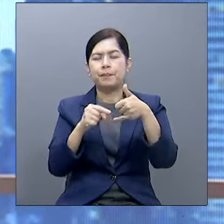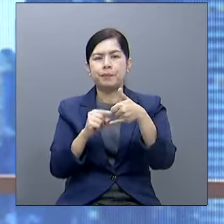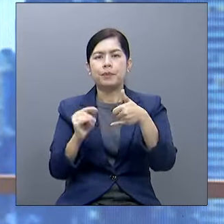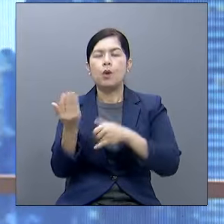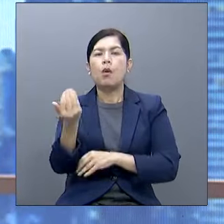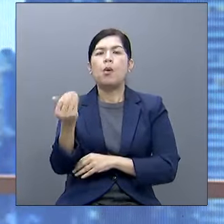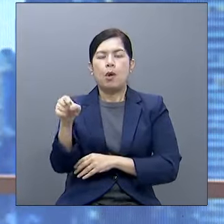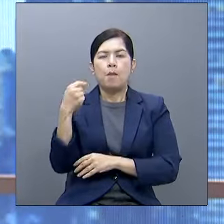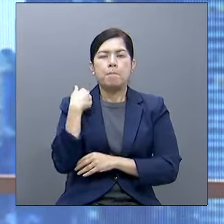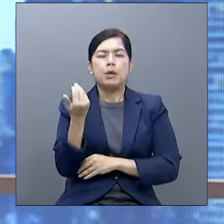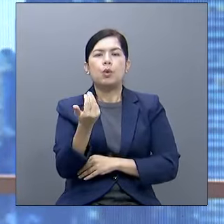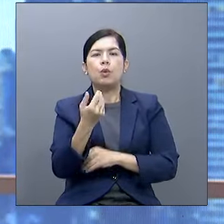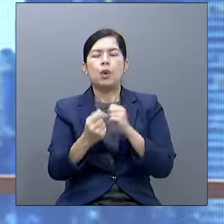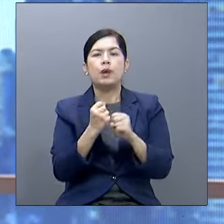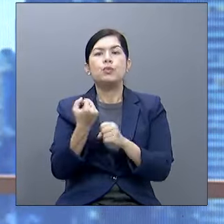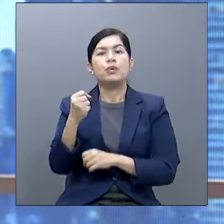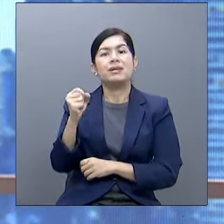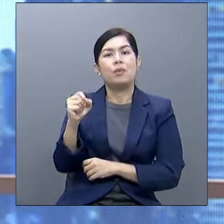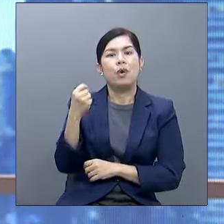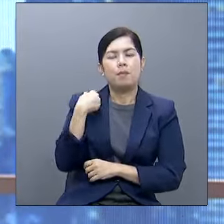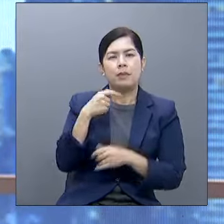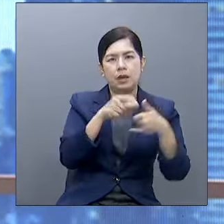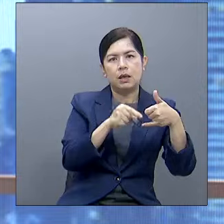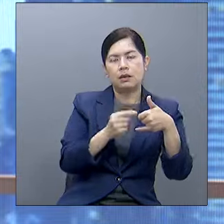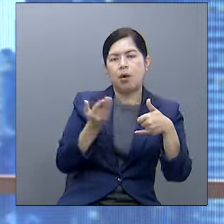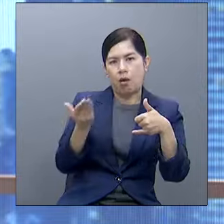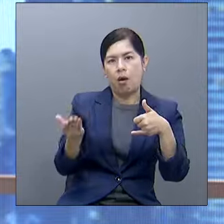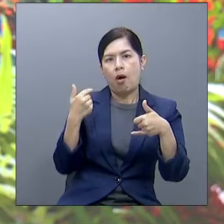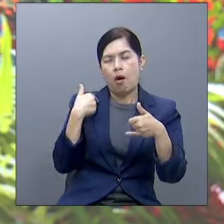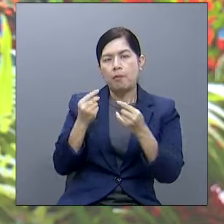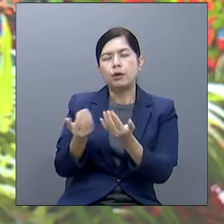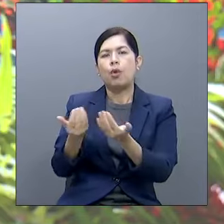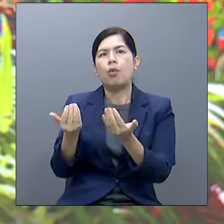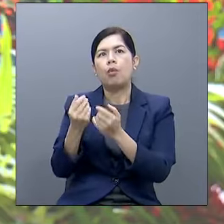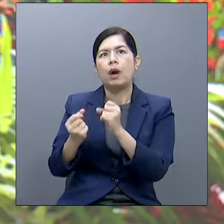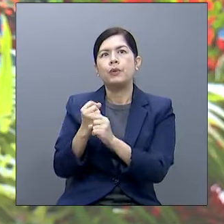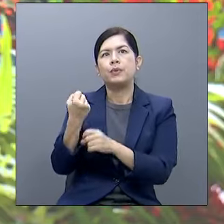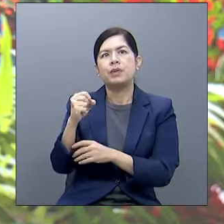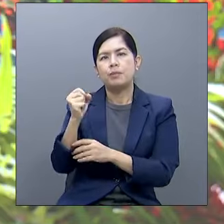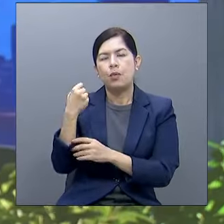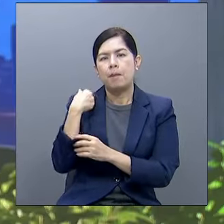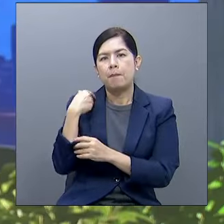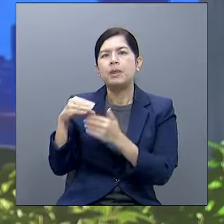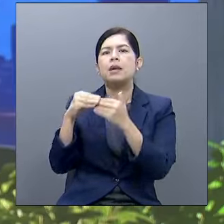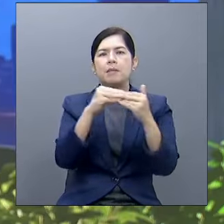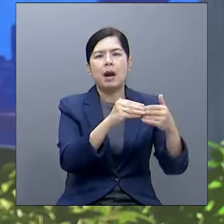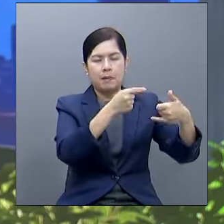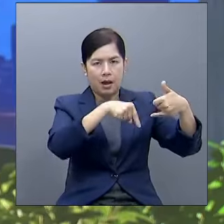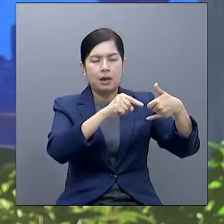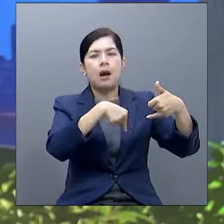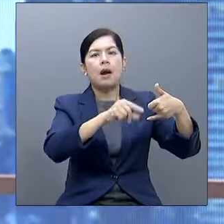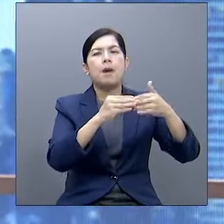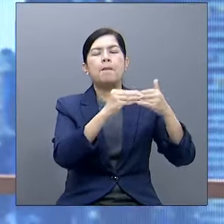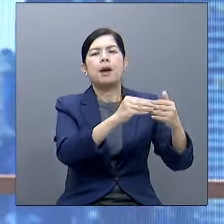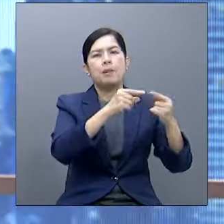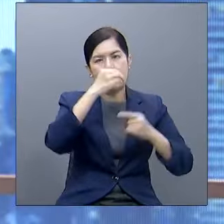10ขวบ ค่ะ พี่ท็อปมาขอพาลูกคุณยุ้ยไป ขอแบบโอนชะตา พาไปแต่สมมติบอกพาไปเรียนพิเศษผิดไหมไม่